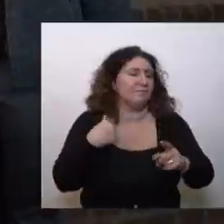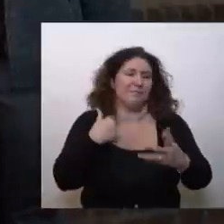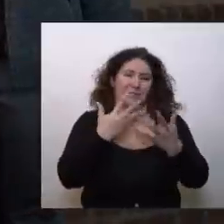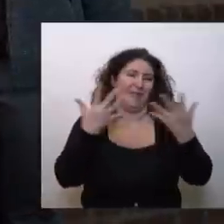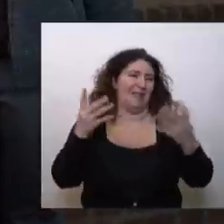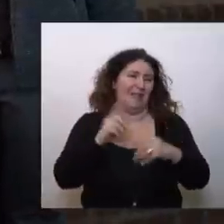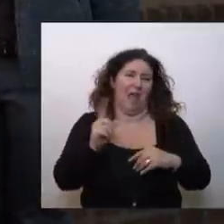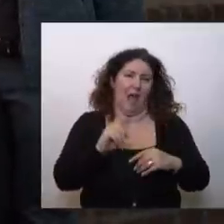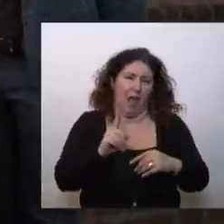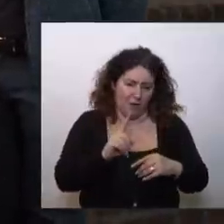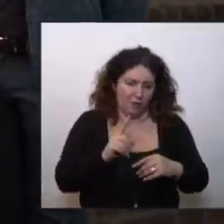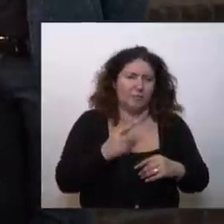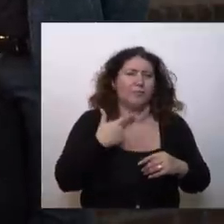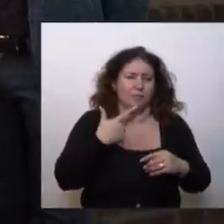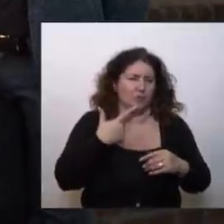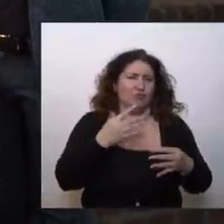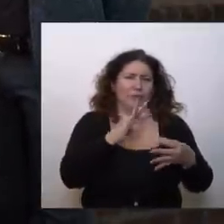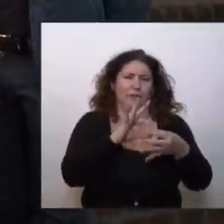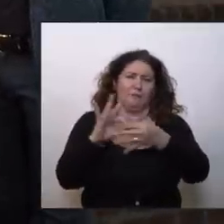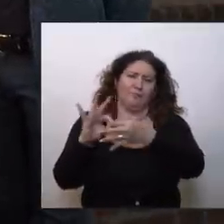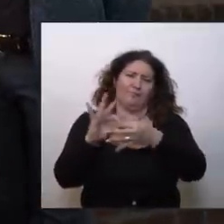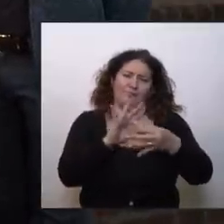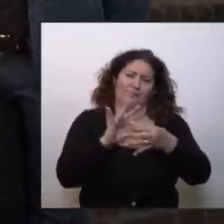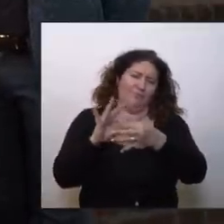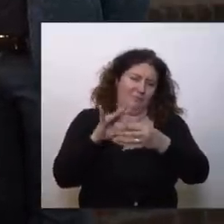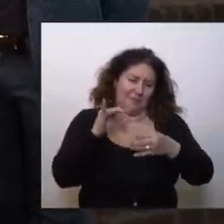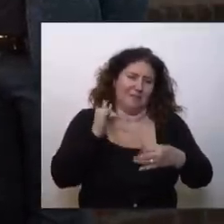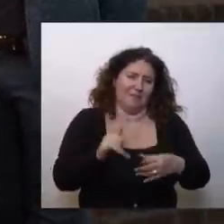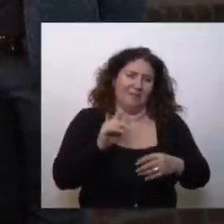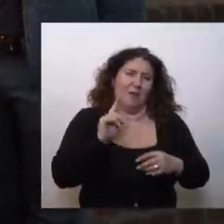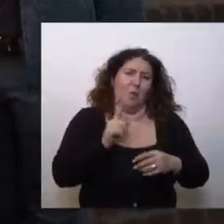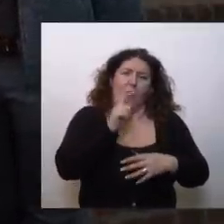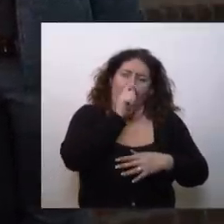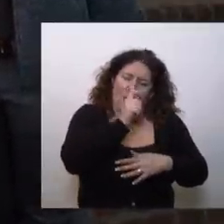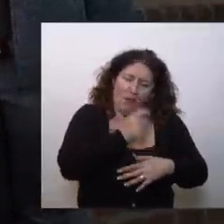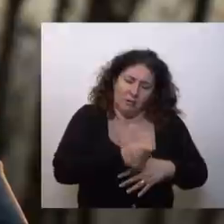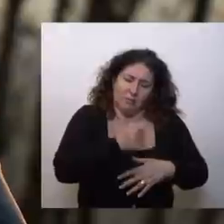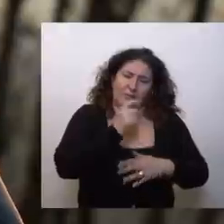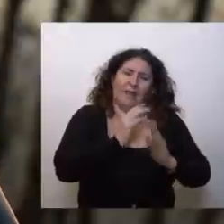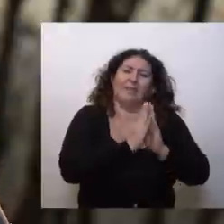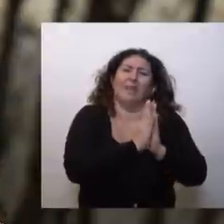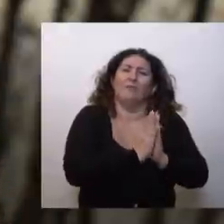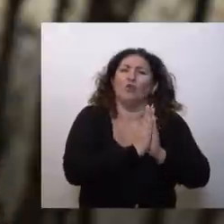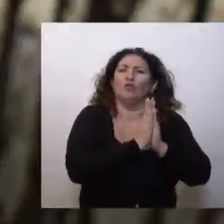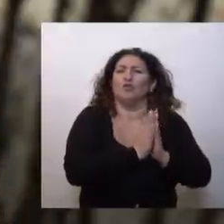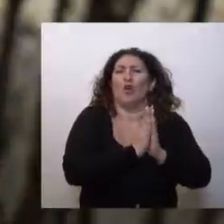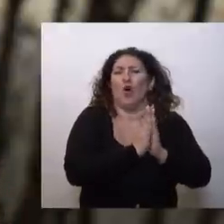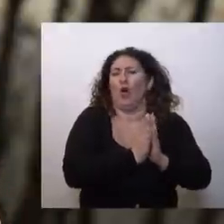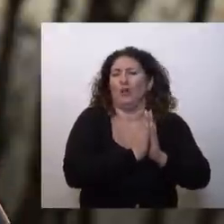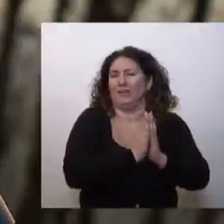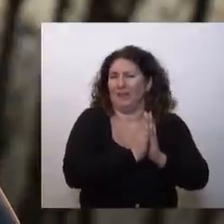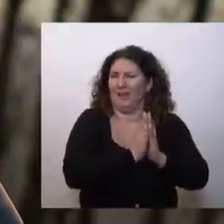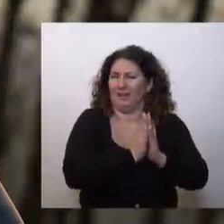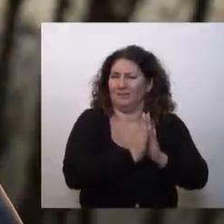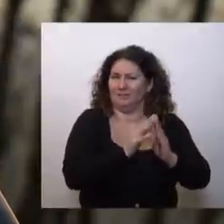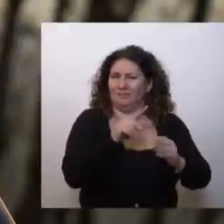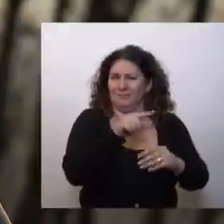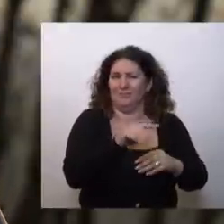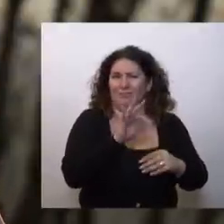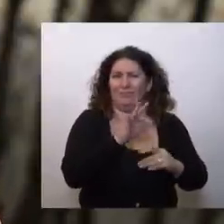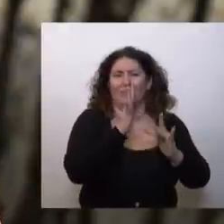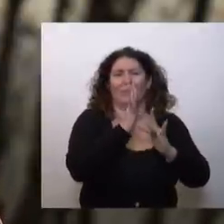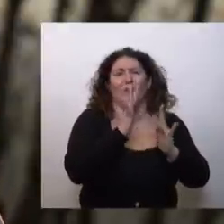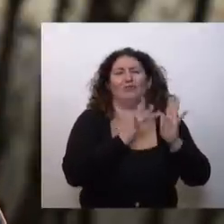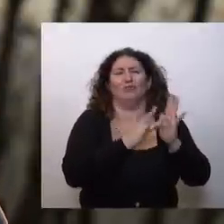forte, perché è un legame di devozione nei confronti di ciò che è rimasto del passaggio di Cristo sulla